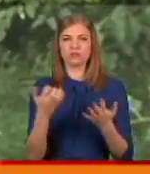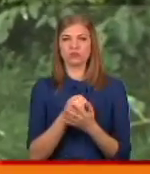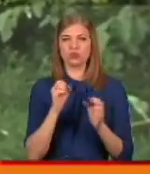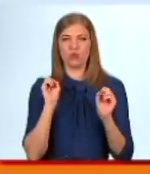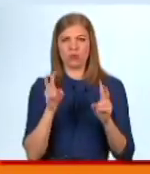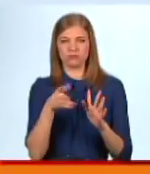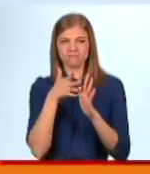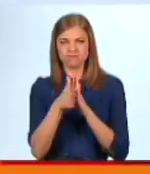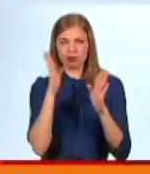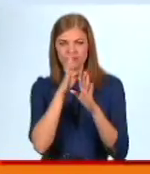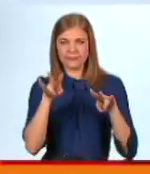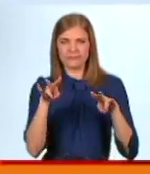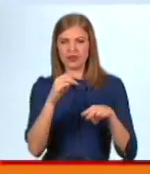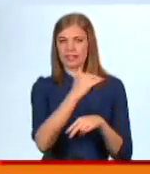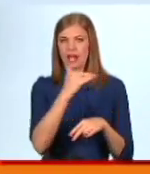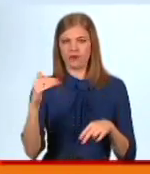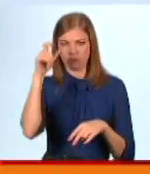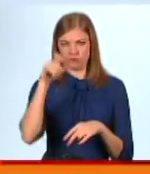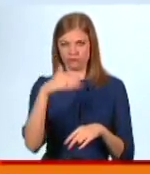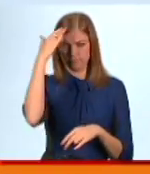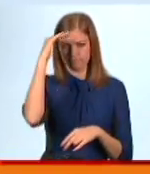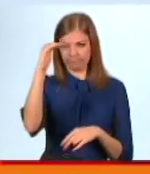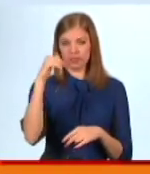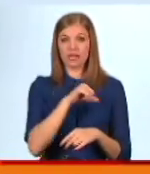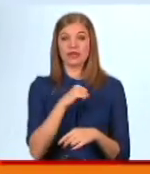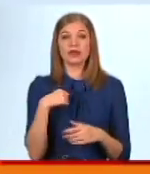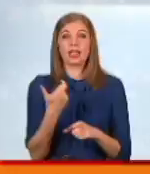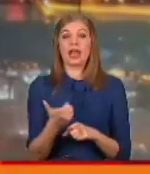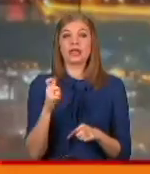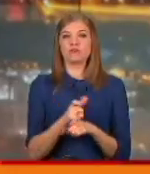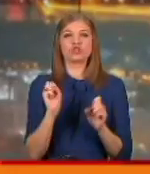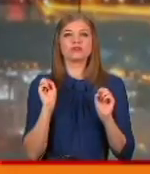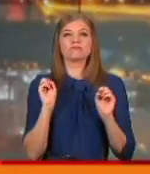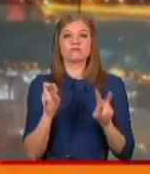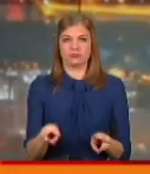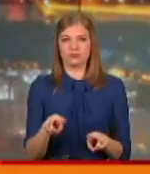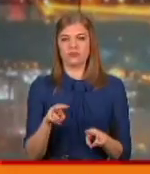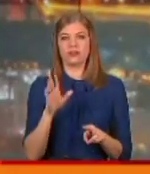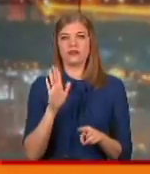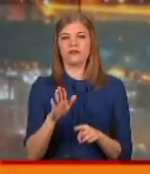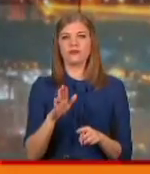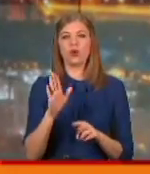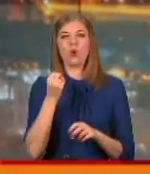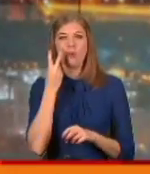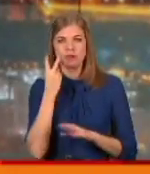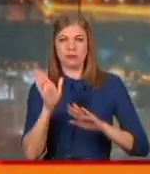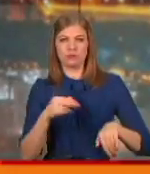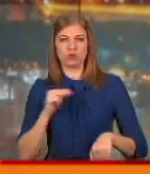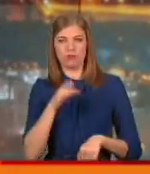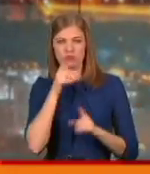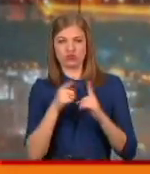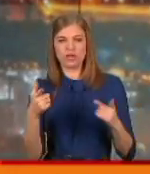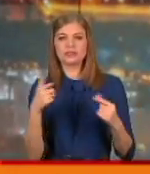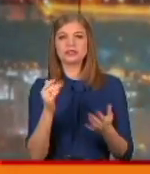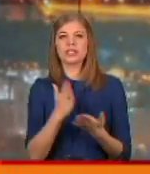отруйні речовини в повітрі на рівні людського зросту. Найбільша концентрація небезпечних домішків в обі і після робочий час саме